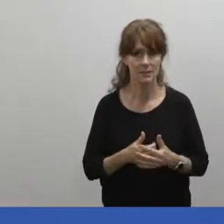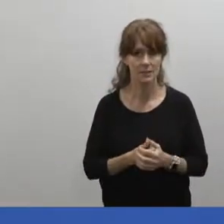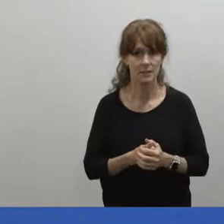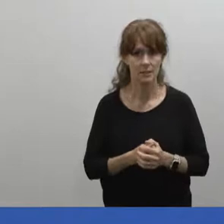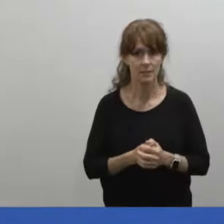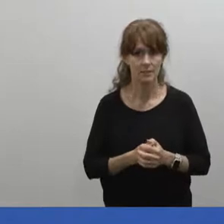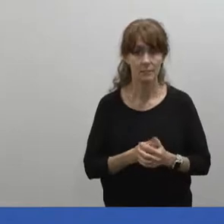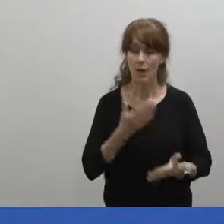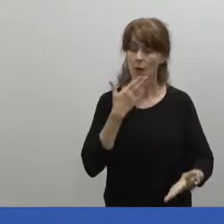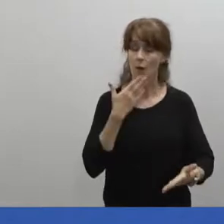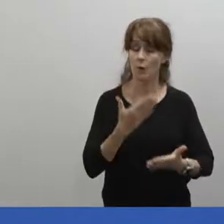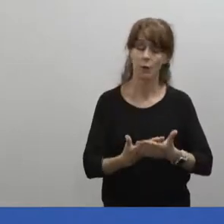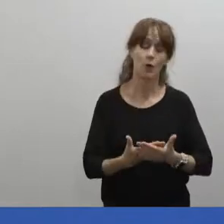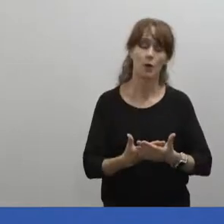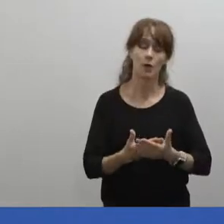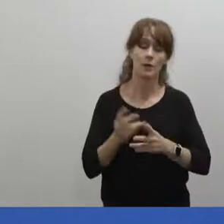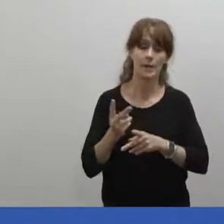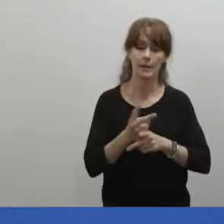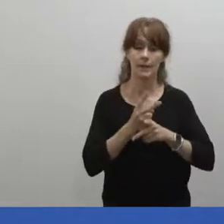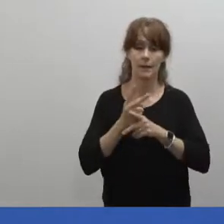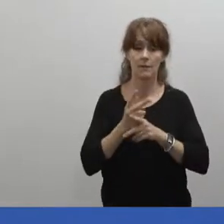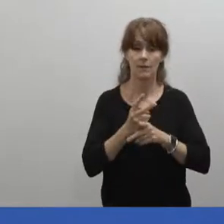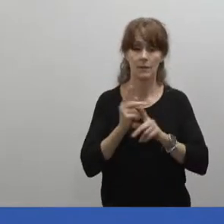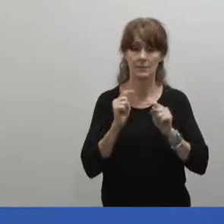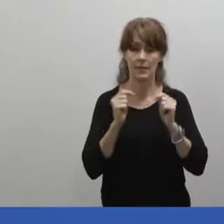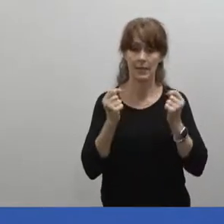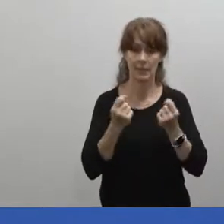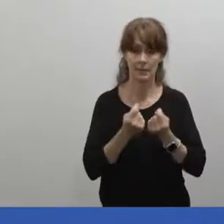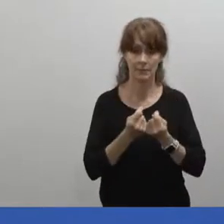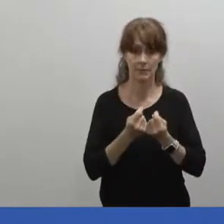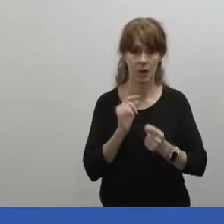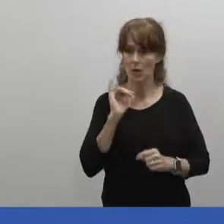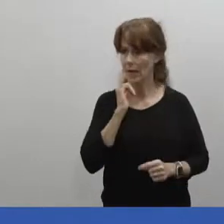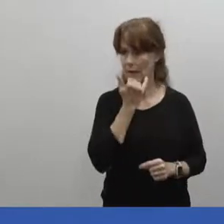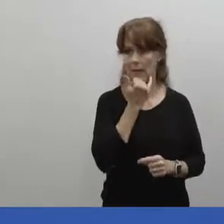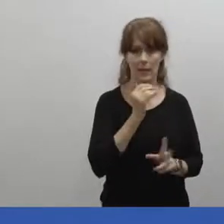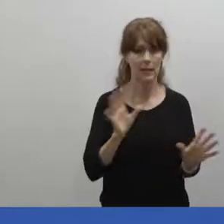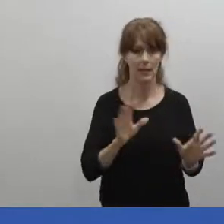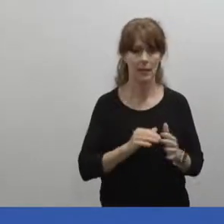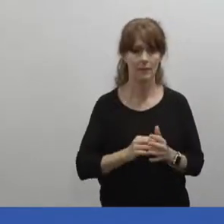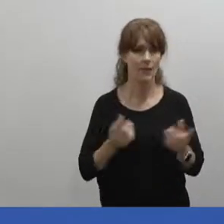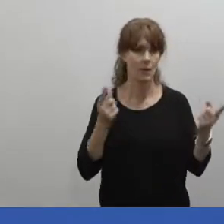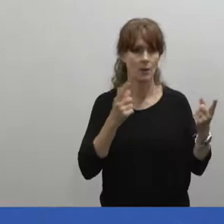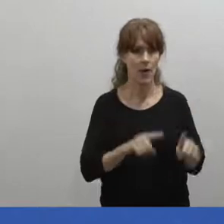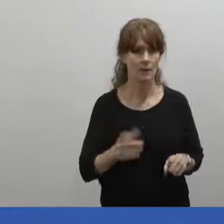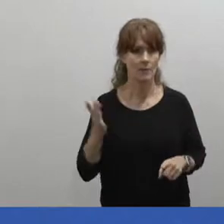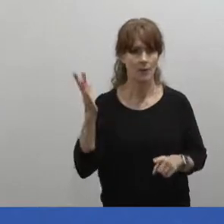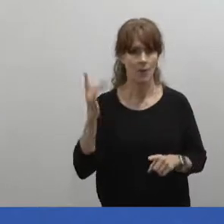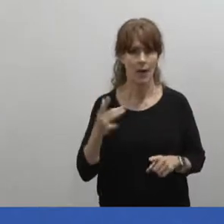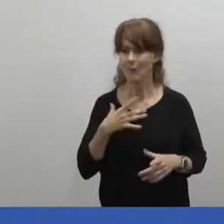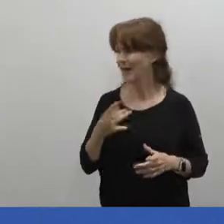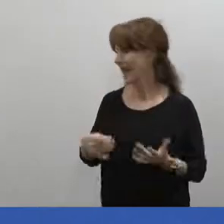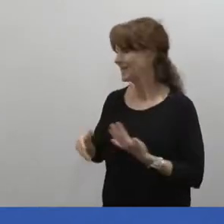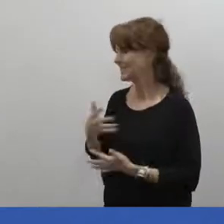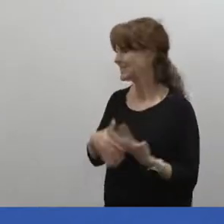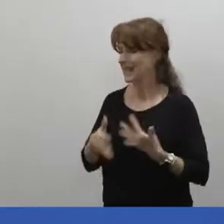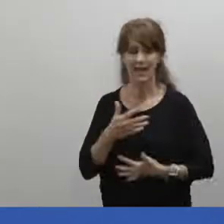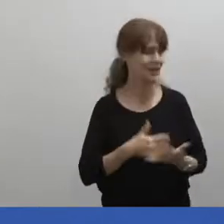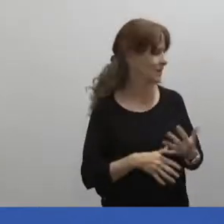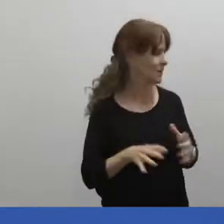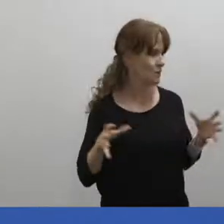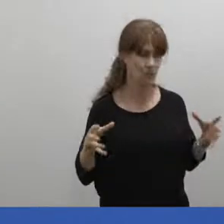mên ca cục rôn khổng kà nạ kà mạ kà bàn lọ trăm trời nâng cứ mần mên chia rương kà lăng đào cháy đọt nụ tê